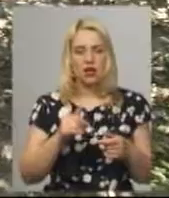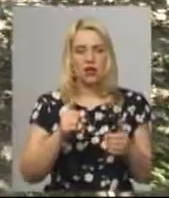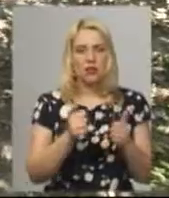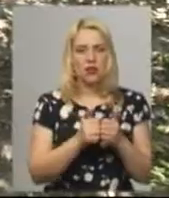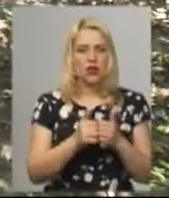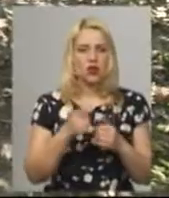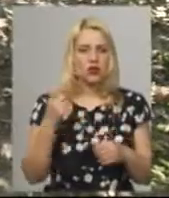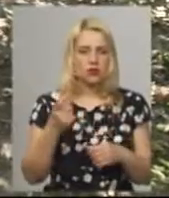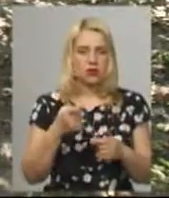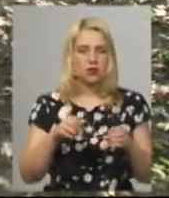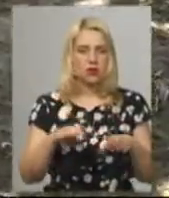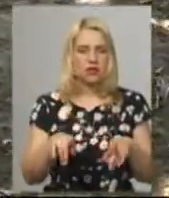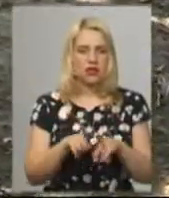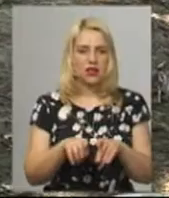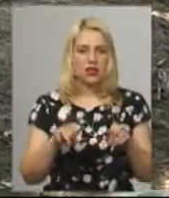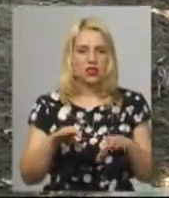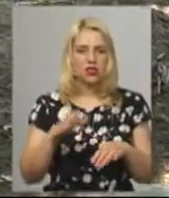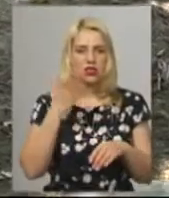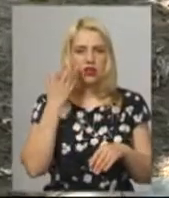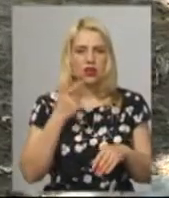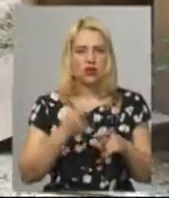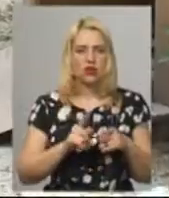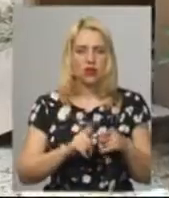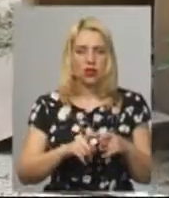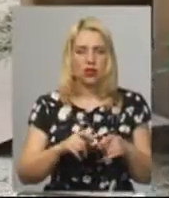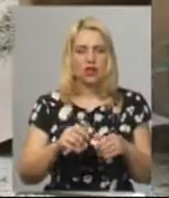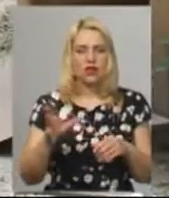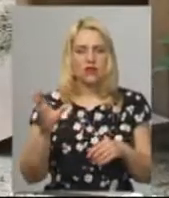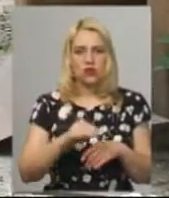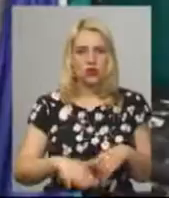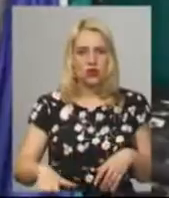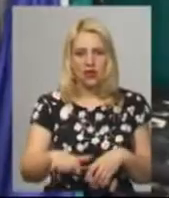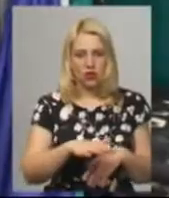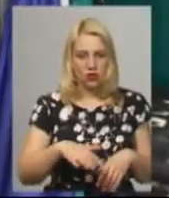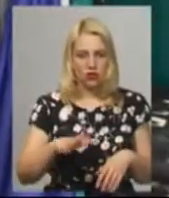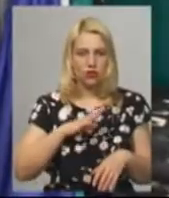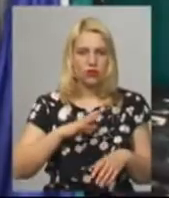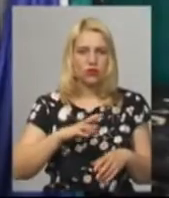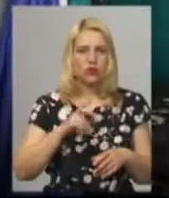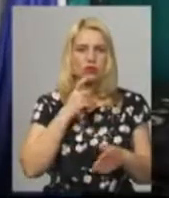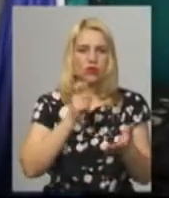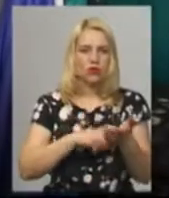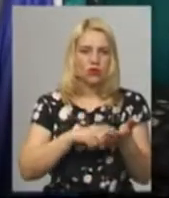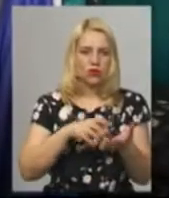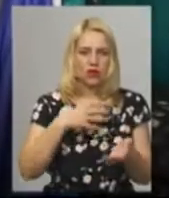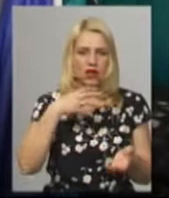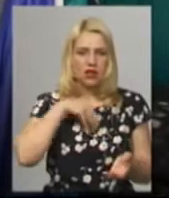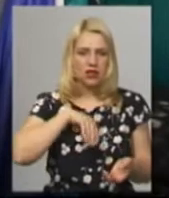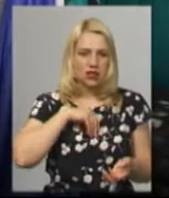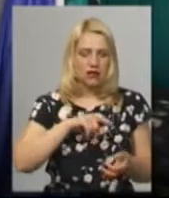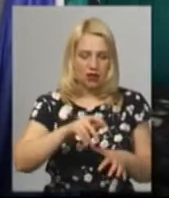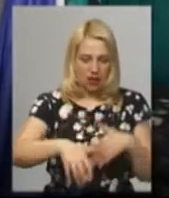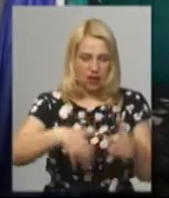Каже, прийняв таке рішення після того, як пес понівечив колобуди усю територію і з'їв більше половини курей. Він почав тут орити. Як я